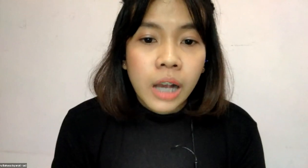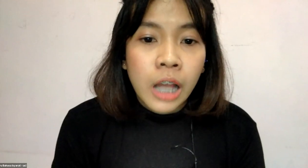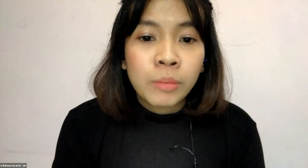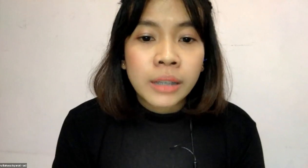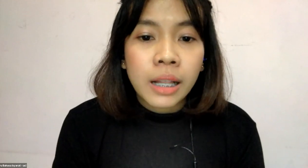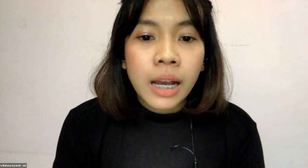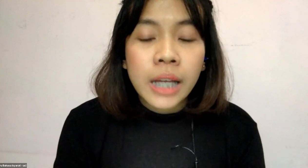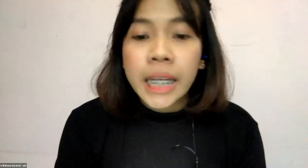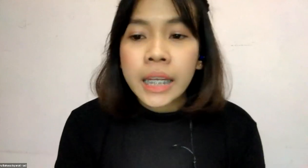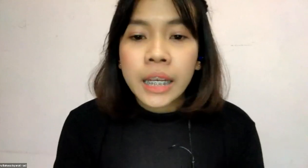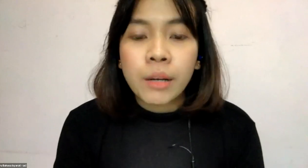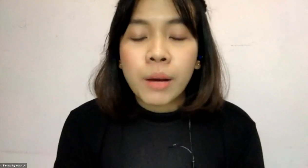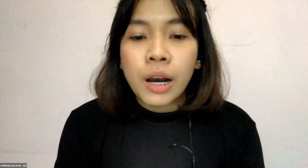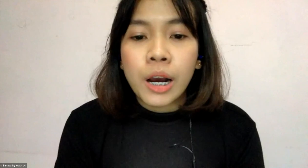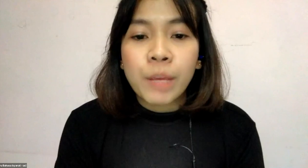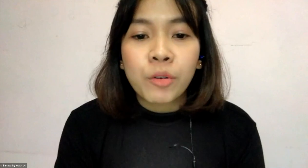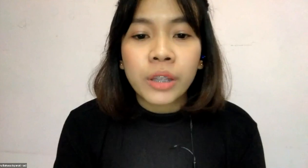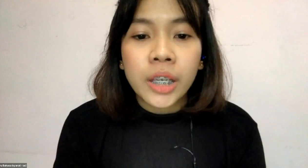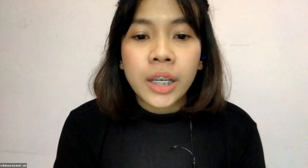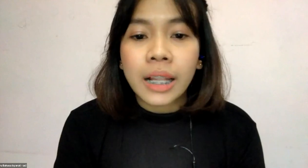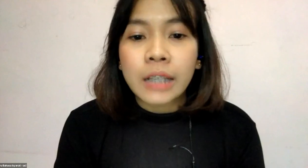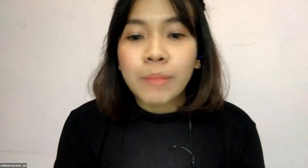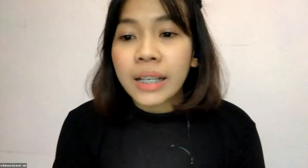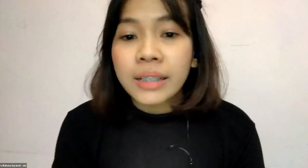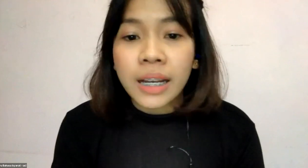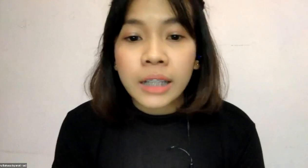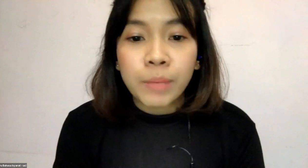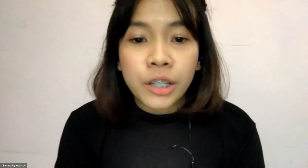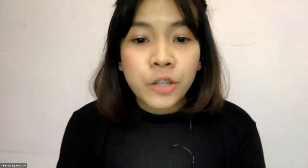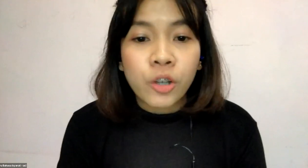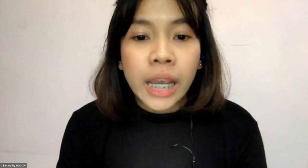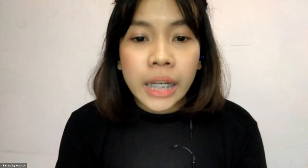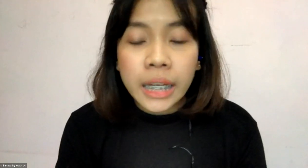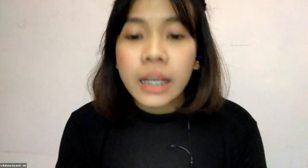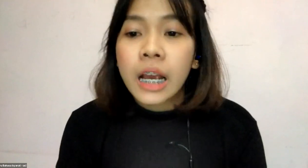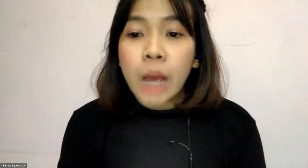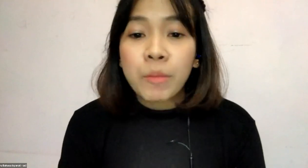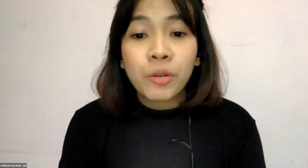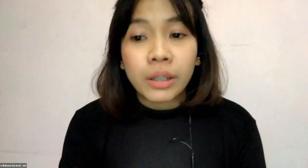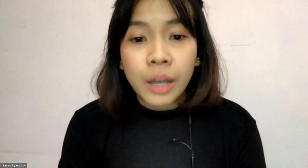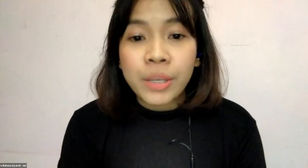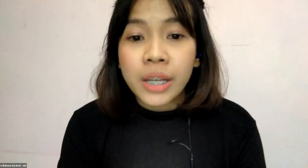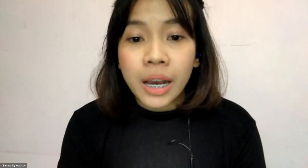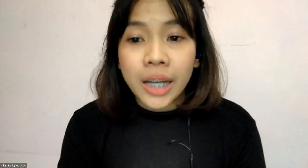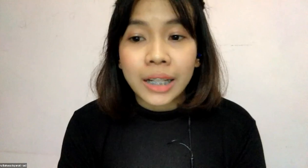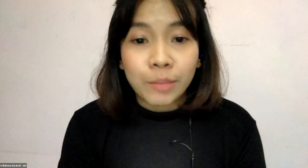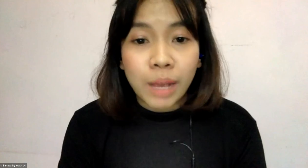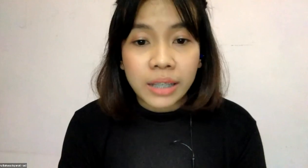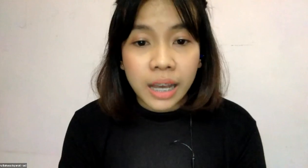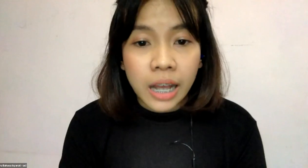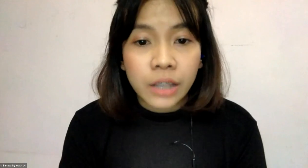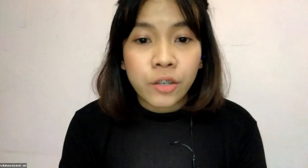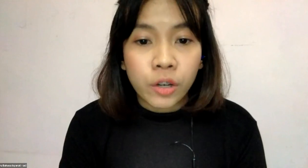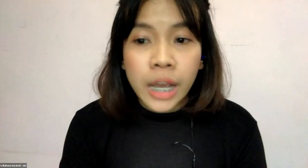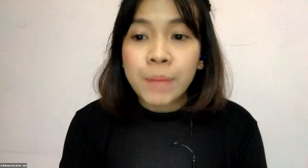kalau misalkan ingin Ah mengikuti kelas bahasa isyarat pergi di Jogja ini kami juga telah menyediakan kelas